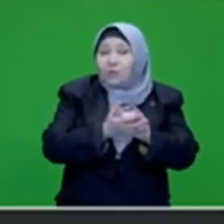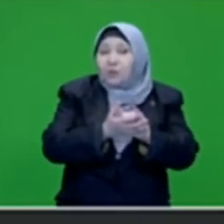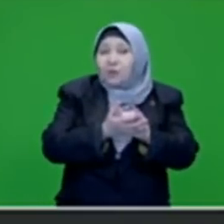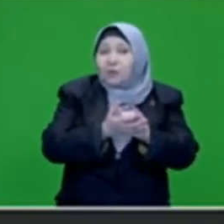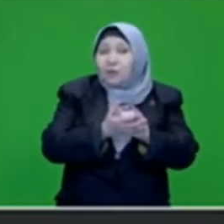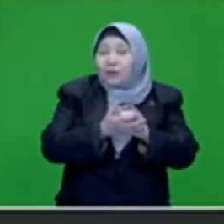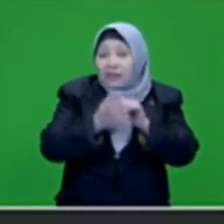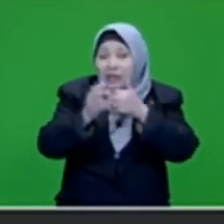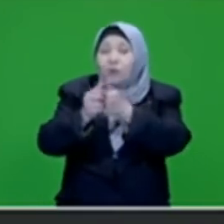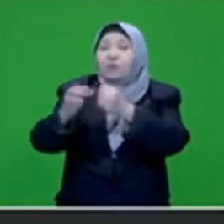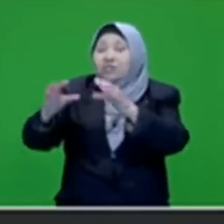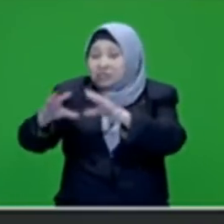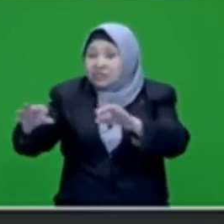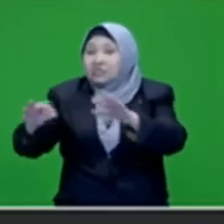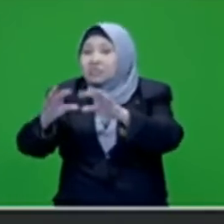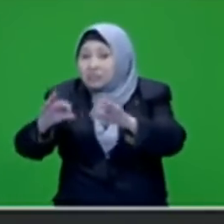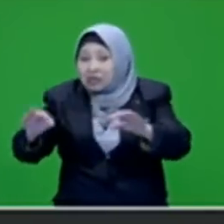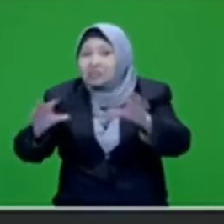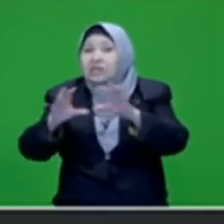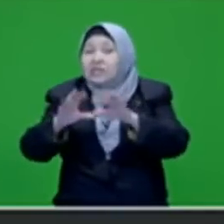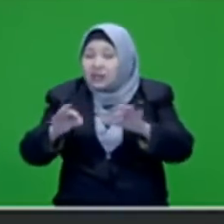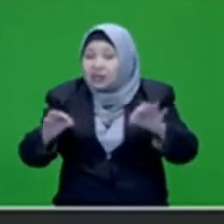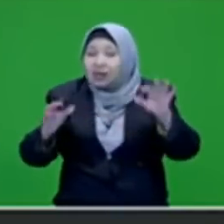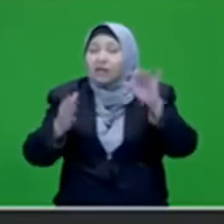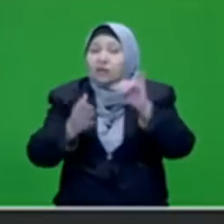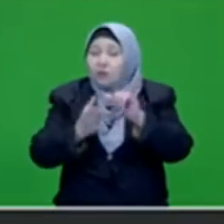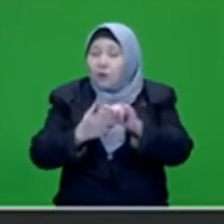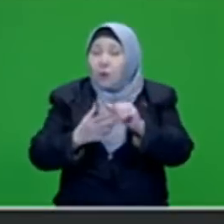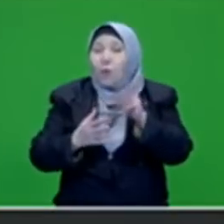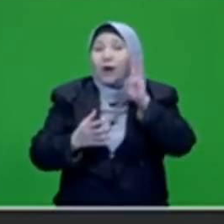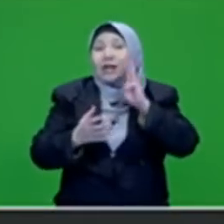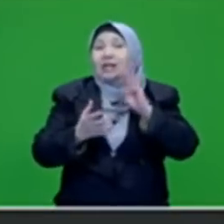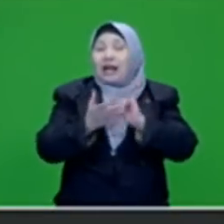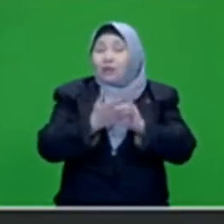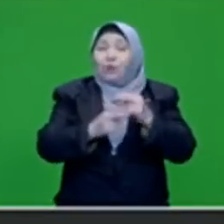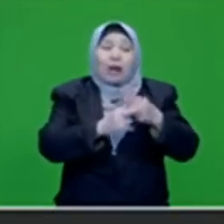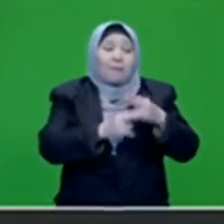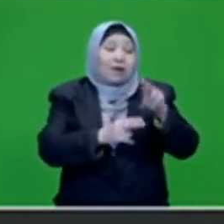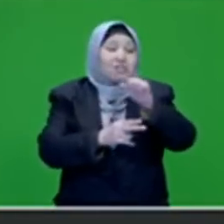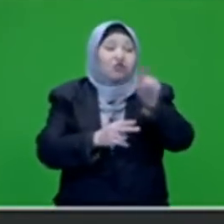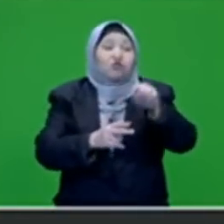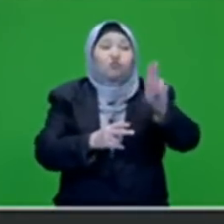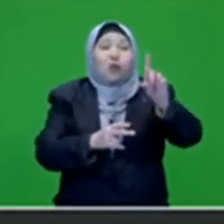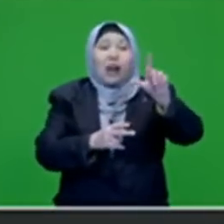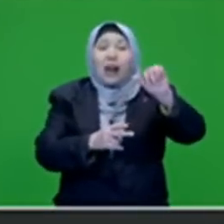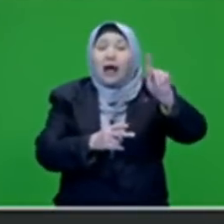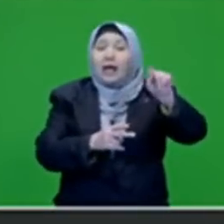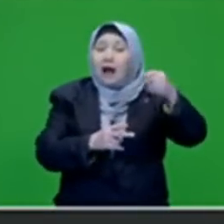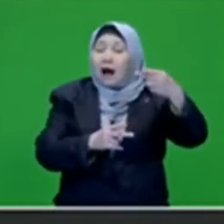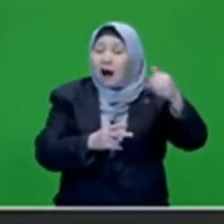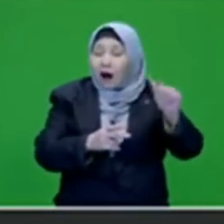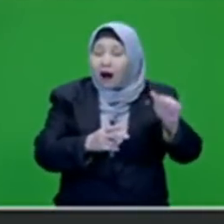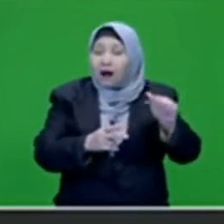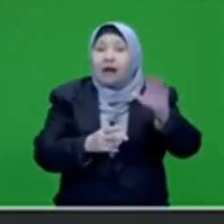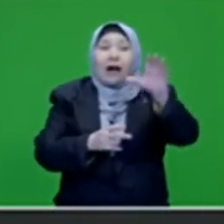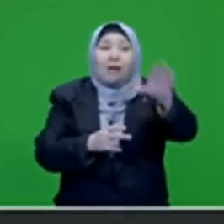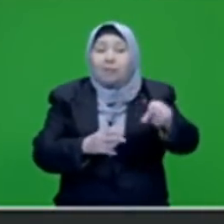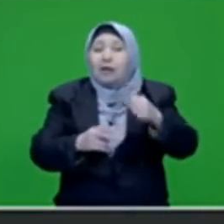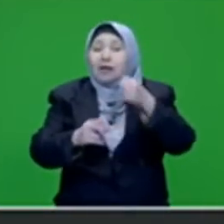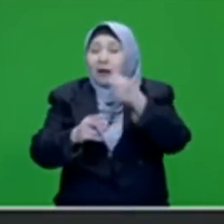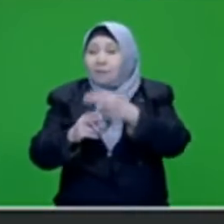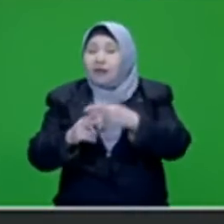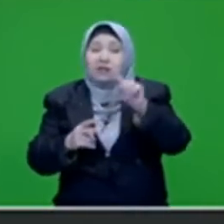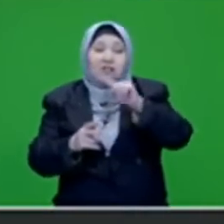mengikut riwayat sebut, riwayat Israeliat kata wanita itu bernama Zulaikha. Kemudian orang ambil nama Zulaikha ni tulis